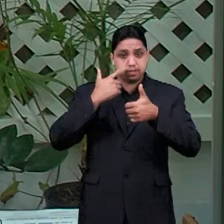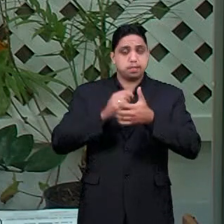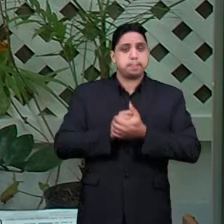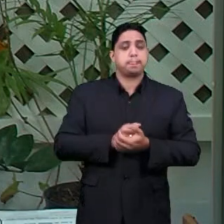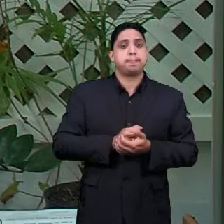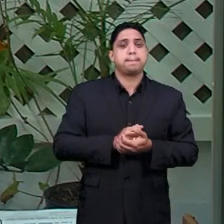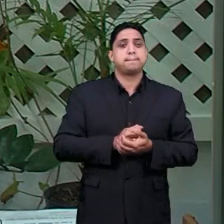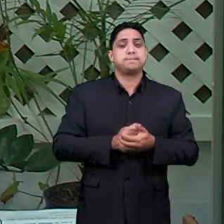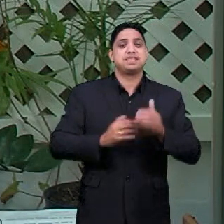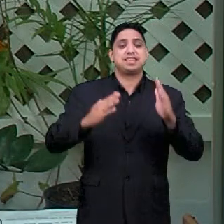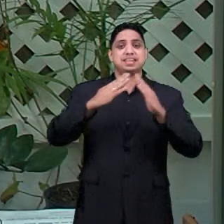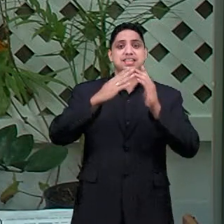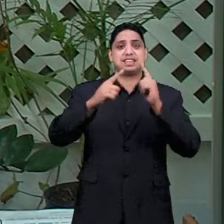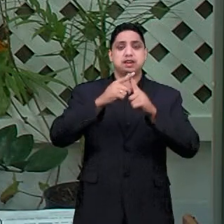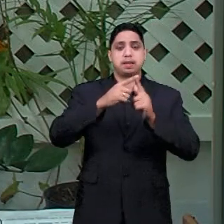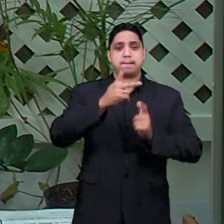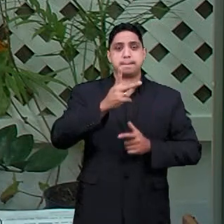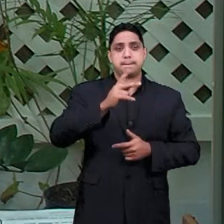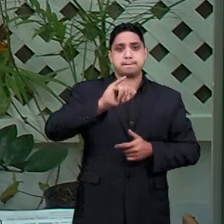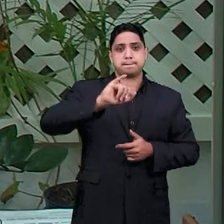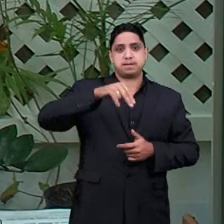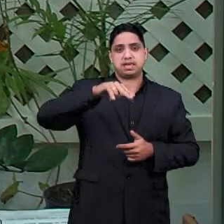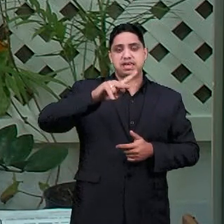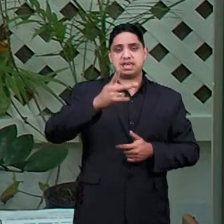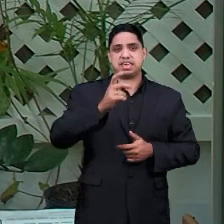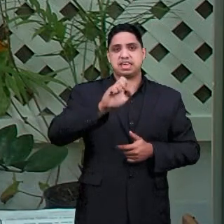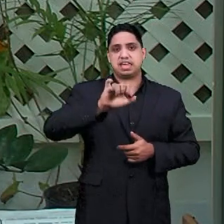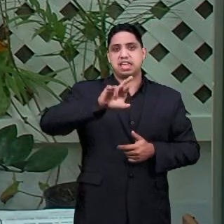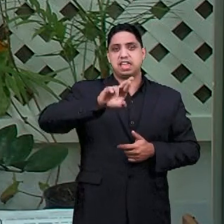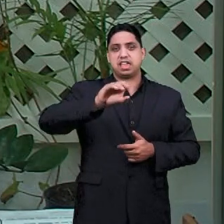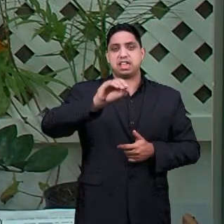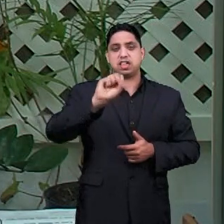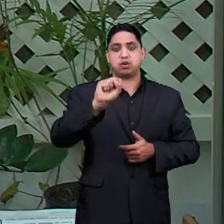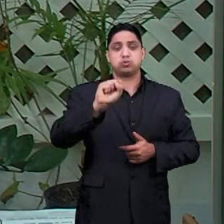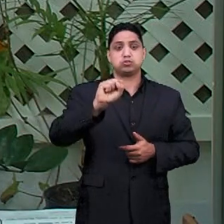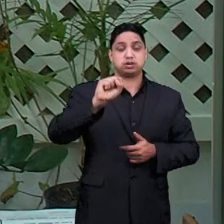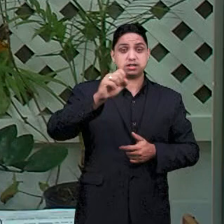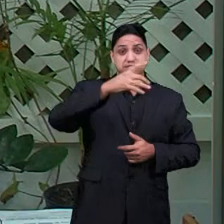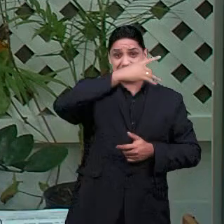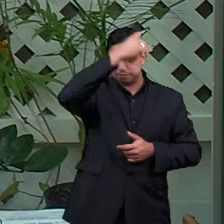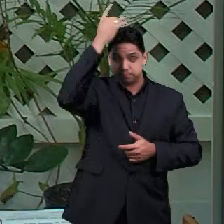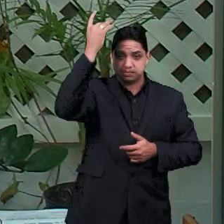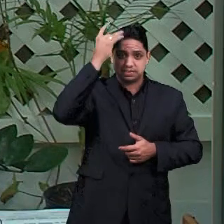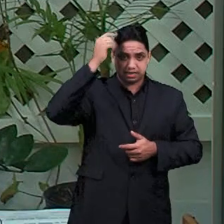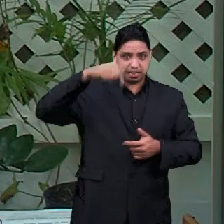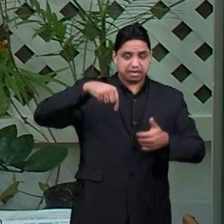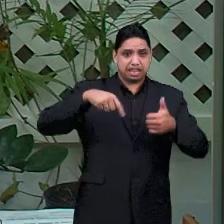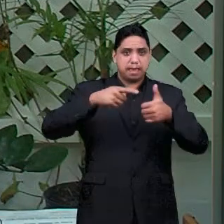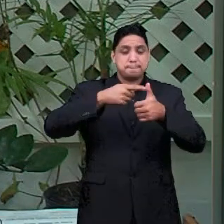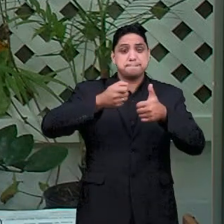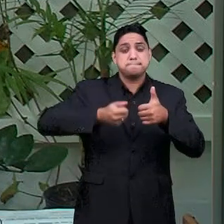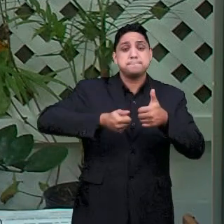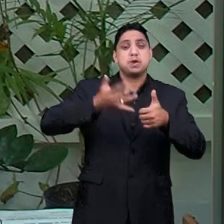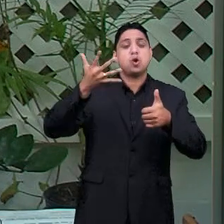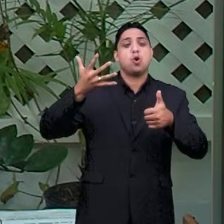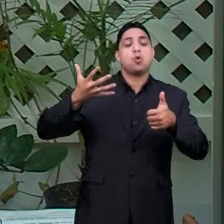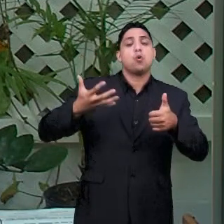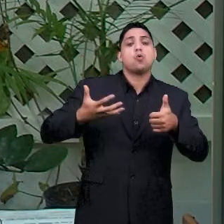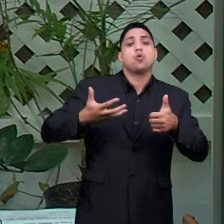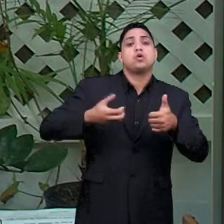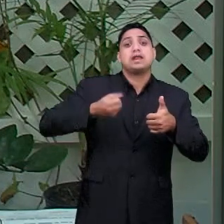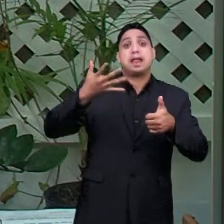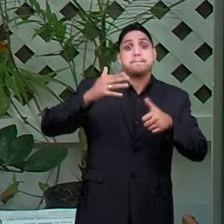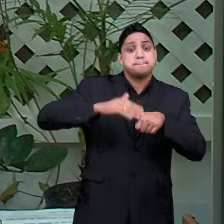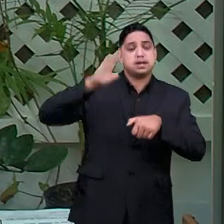évolue. Tout d'abord, l'église de Pinheiros, à l'état d'Espírito Santo, celle qui a envoyé la plus grande quantité de